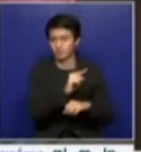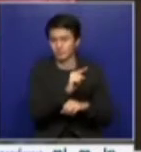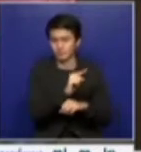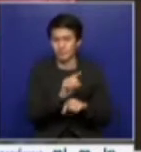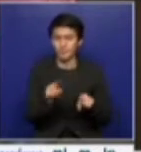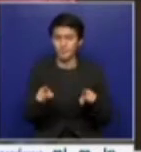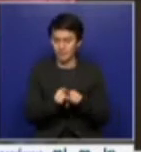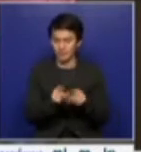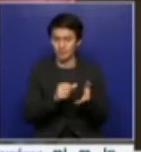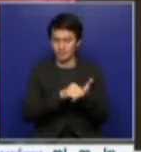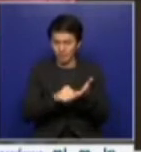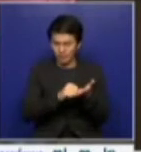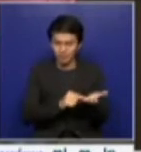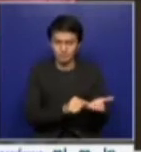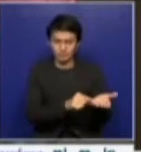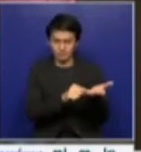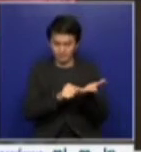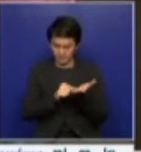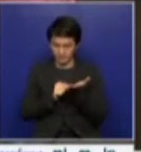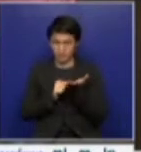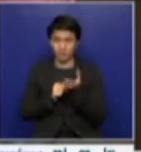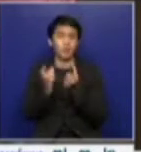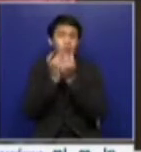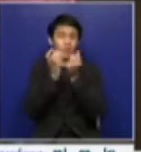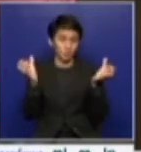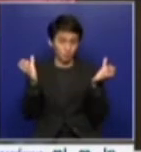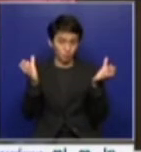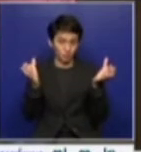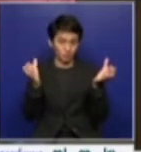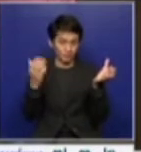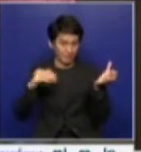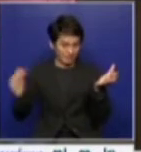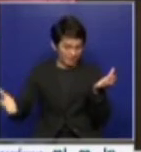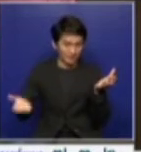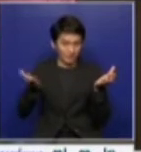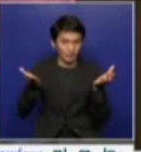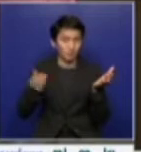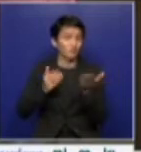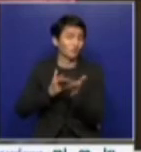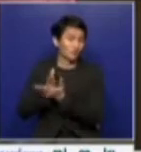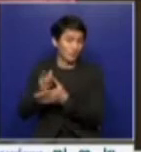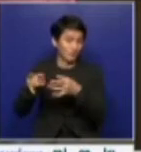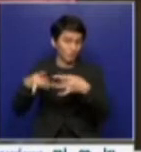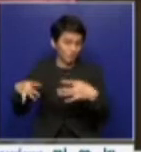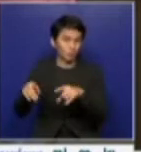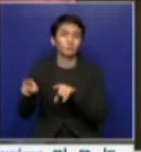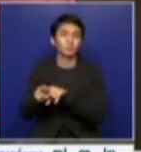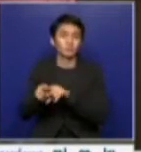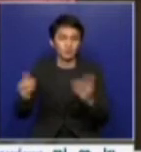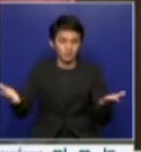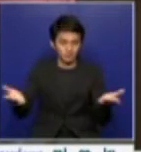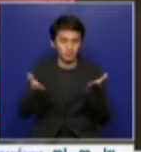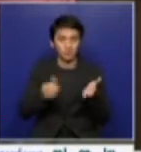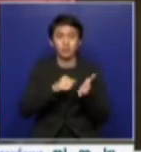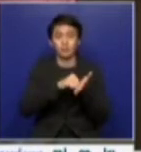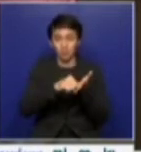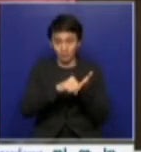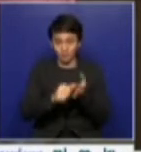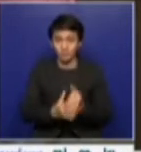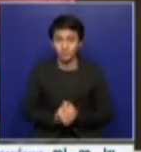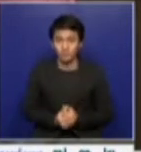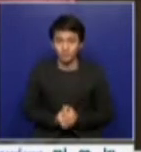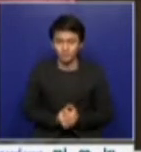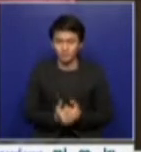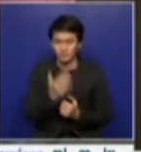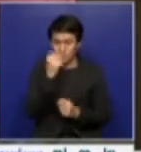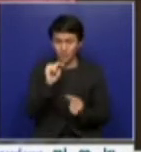ญัตติแก้ไขเพิ่มเติมรับทำรูนประกบกับร่างของฝ่ายค้านมีทั้งๆที่แทนที่ร่างแก้ไขรัฐชนูปฉบับ